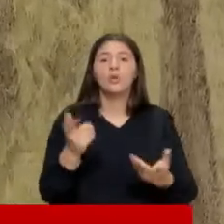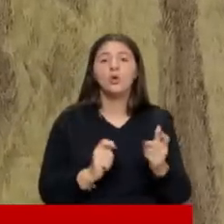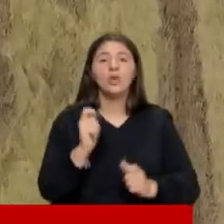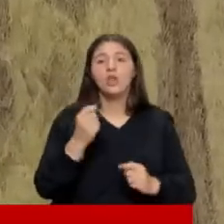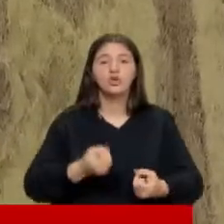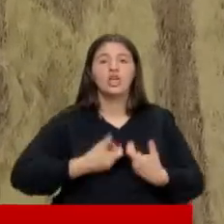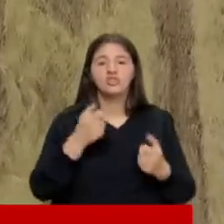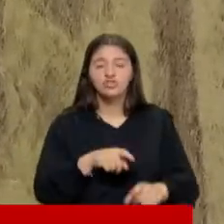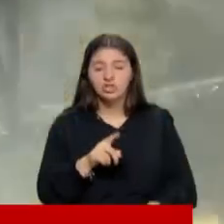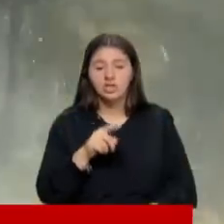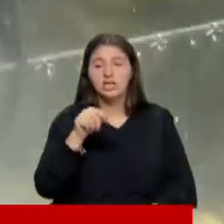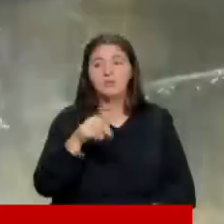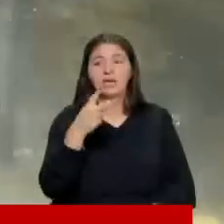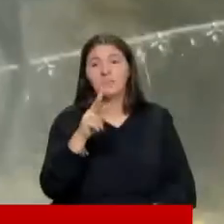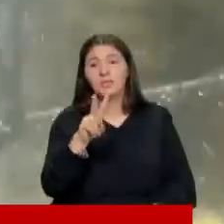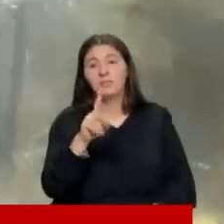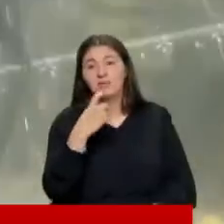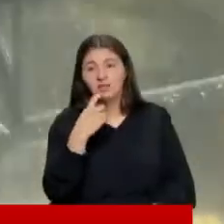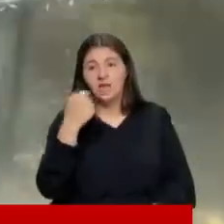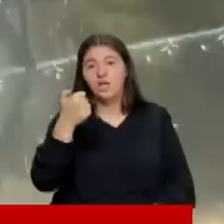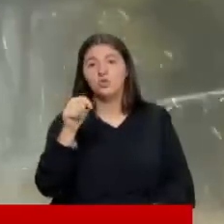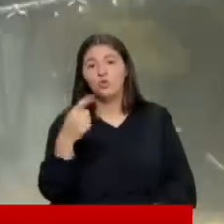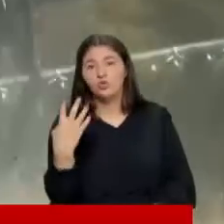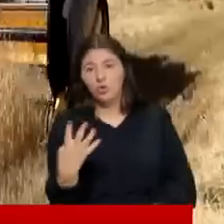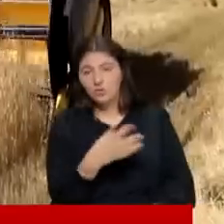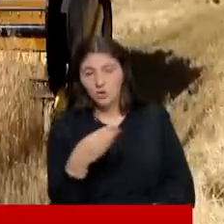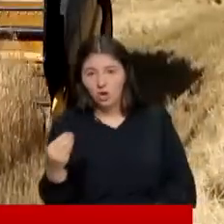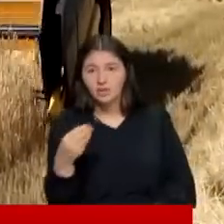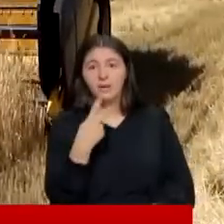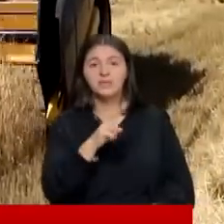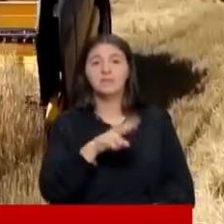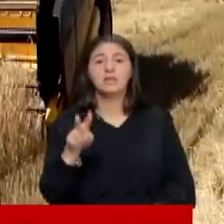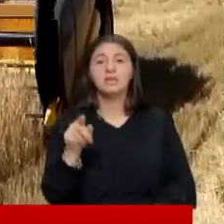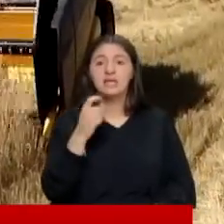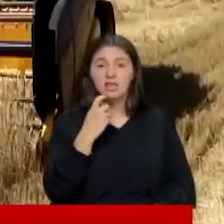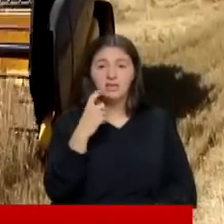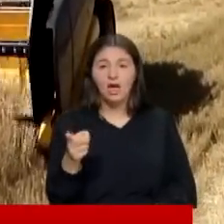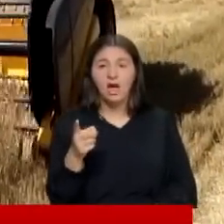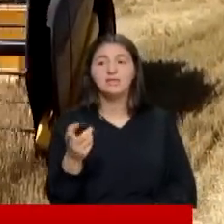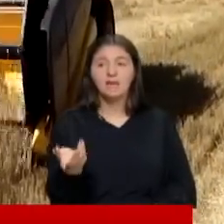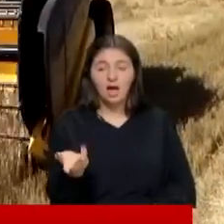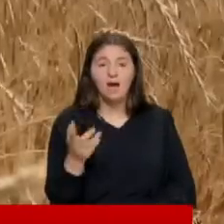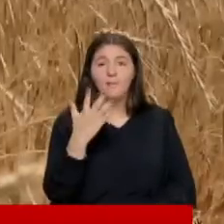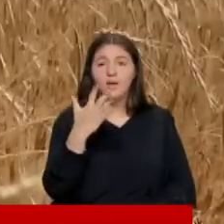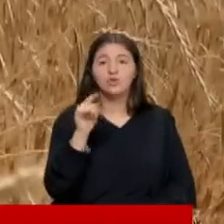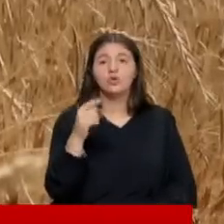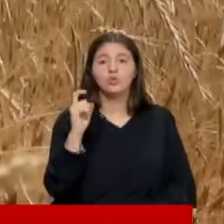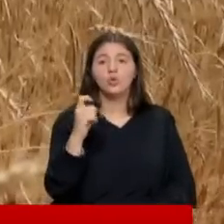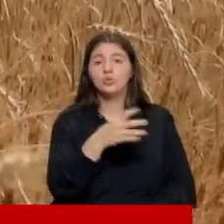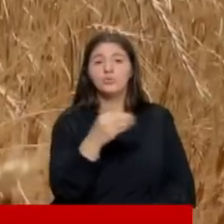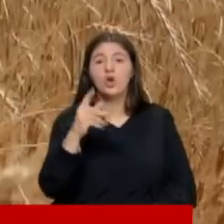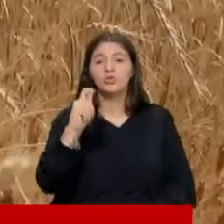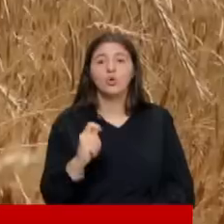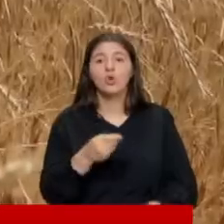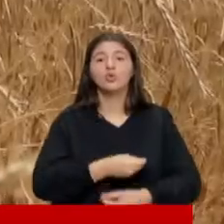üreticilerimiz 2021 yılında 6.4 milyon ton 2022 yılında ise 5.9